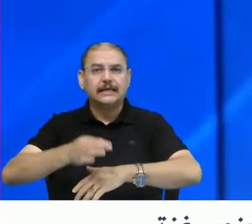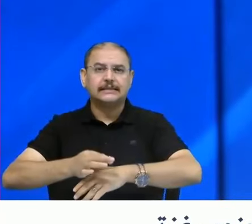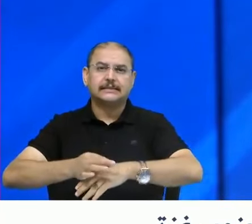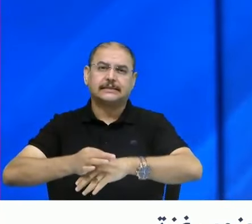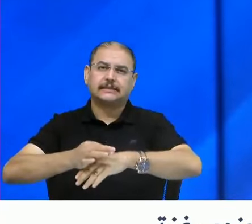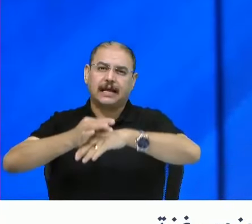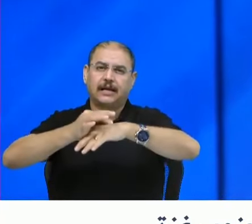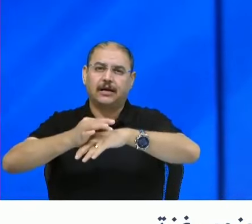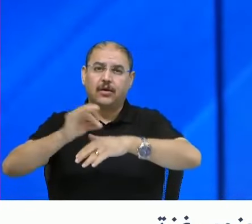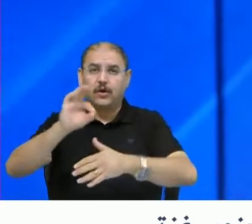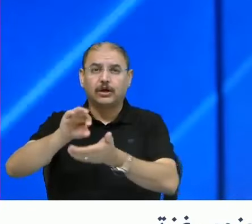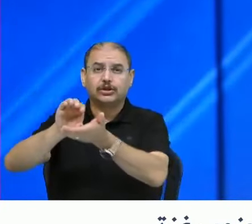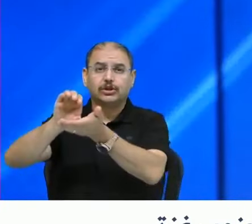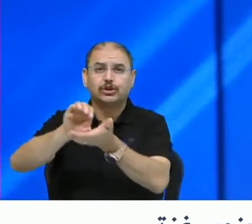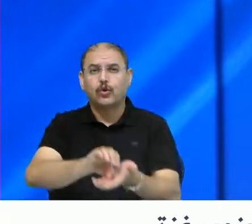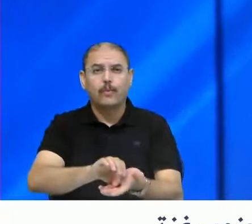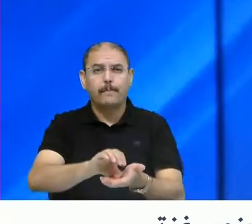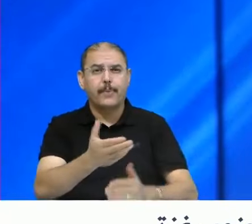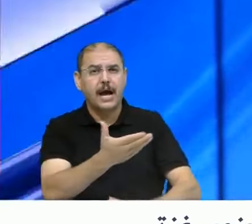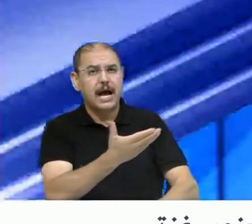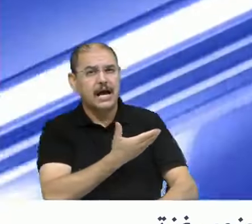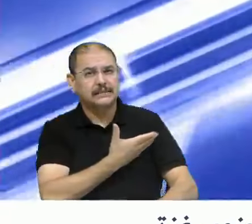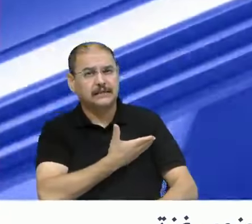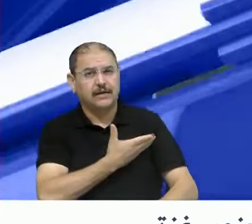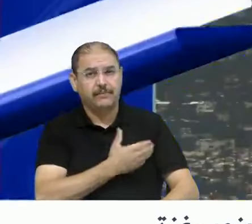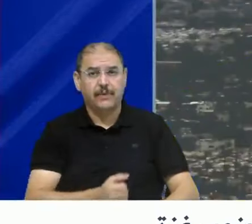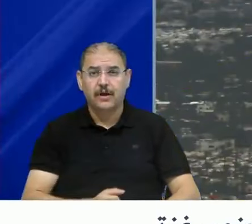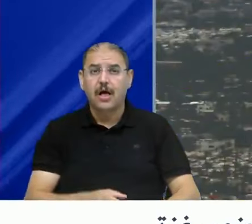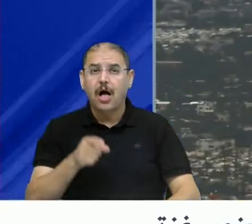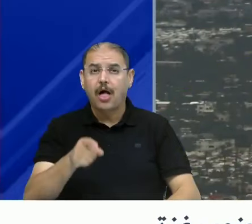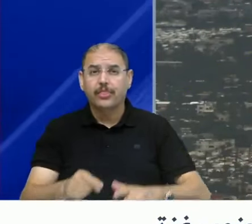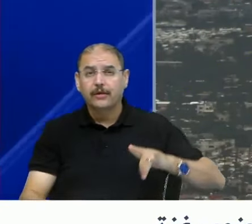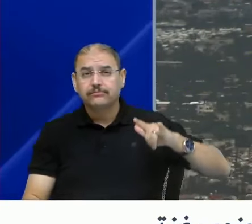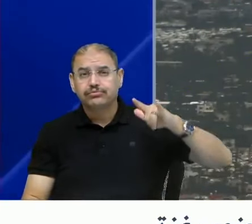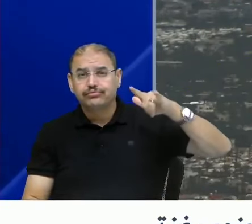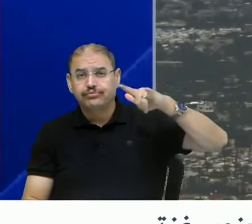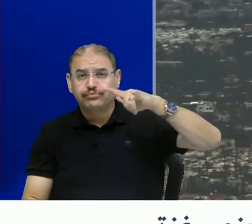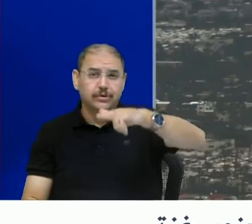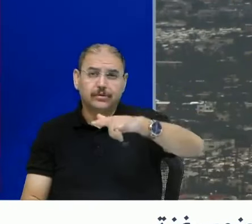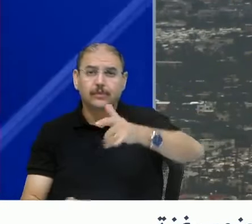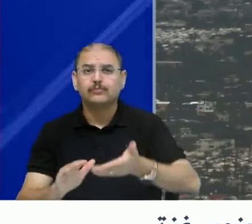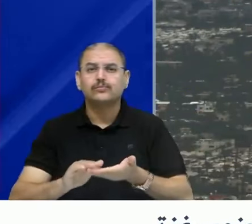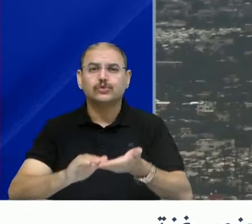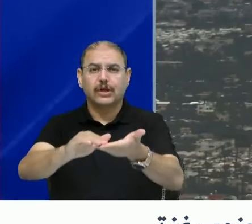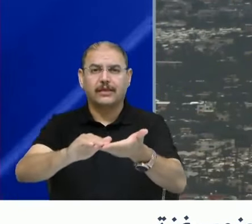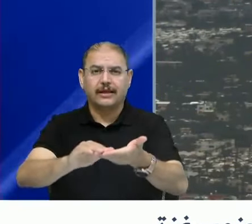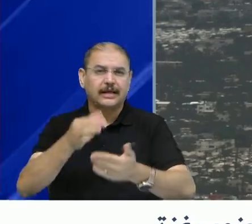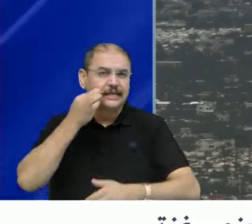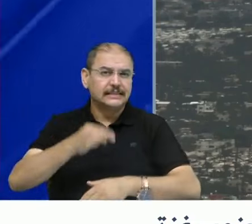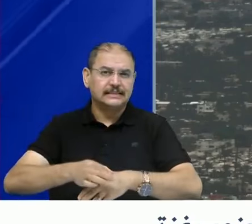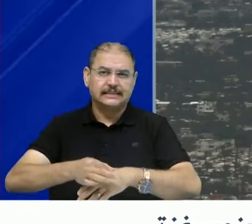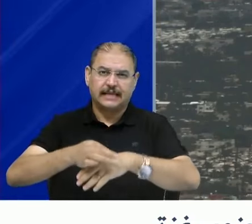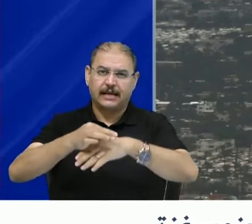استهدفت عددا من المواقع جنوب قطاع غزه واشتملت الانزالات الجويه على مساعدات اغاث